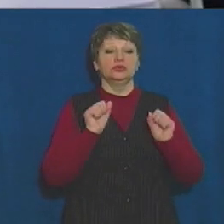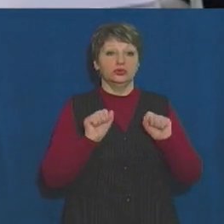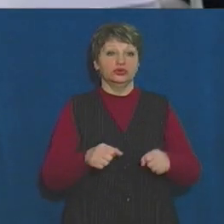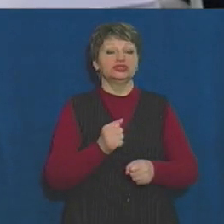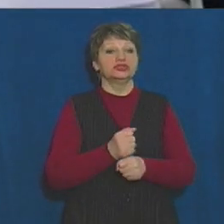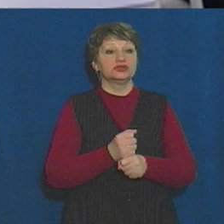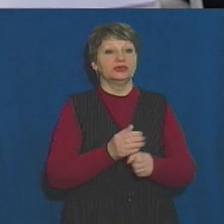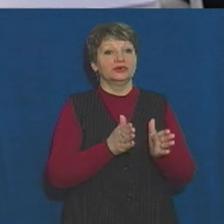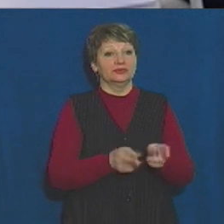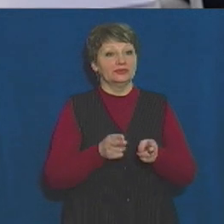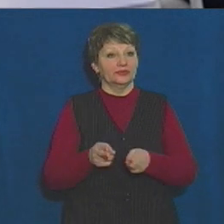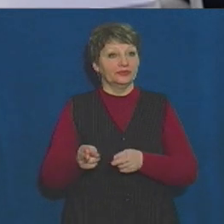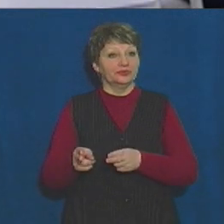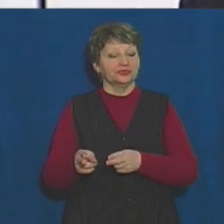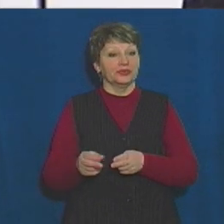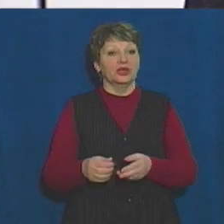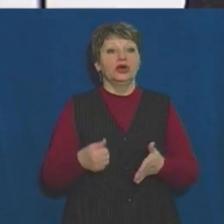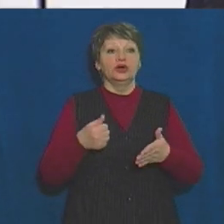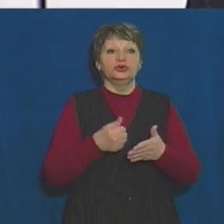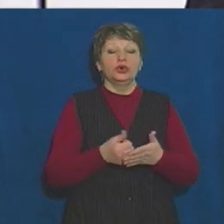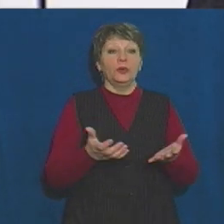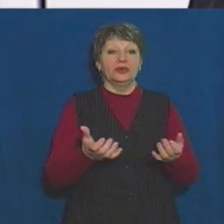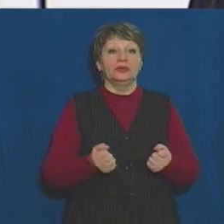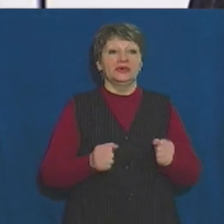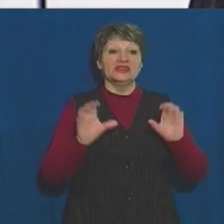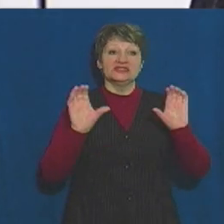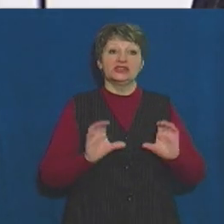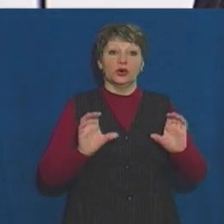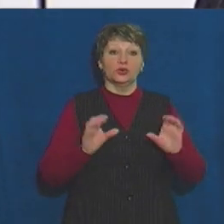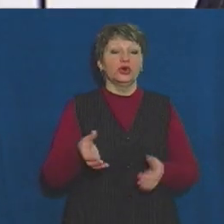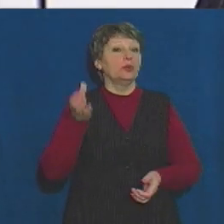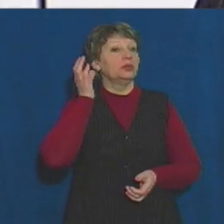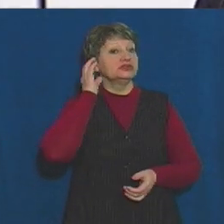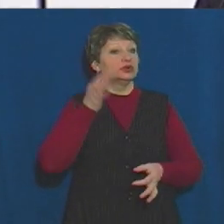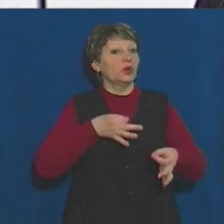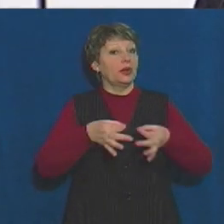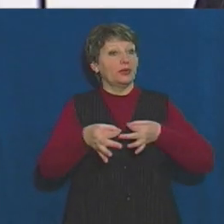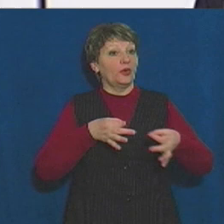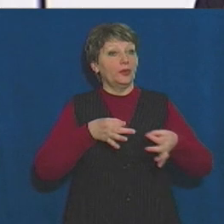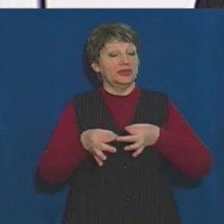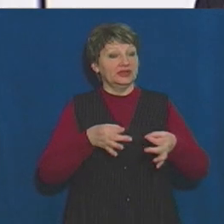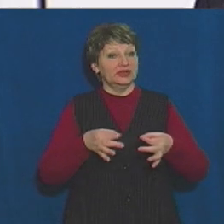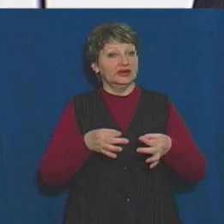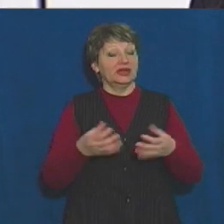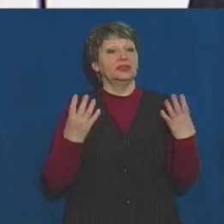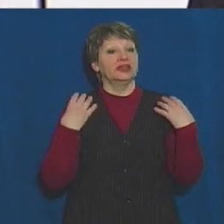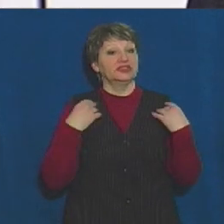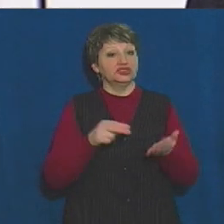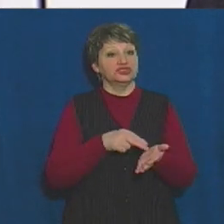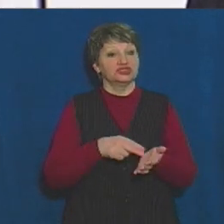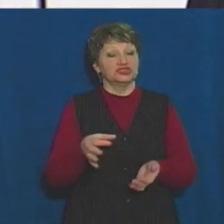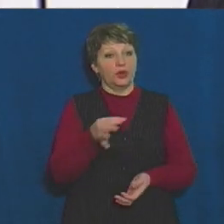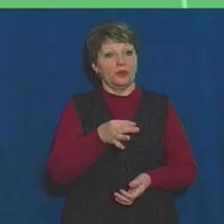дотримання законодавства щодо утримання зелених насаджень послухаємо коментар начальника управління екологічного нагляду контролю у Черкаській області